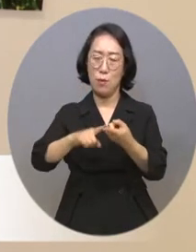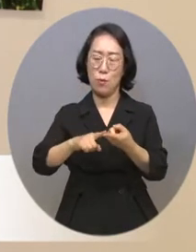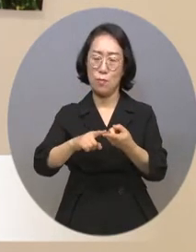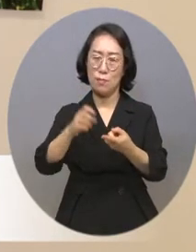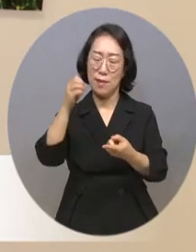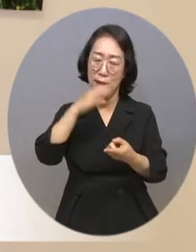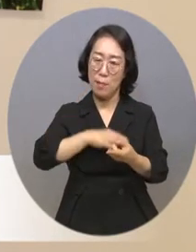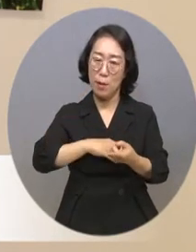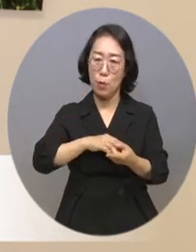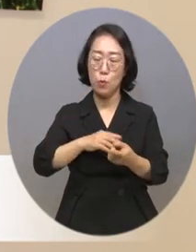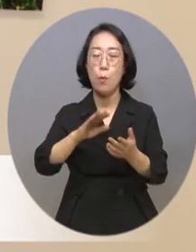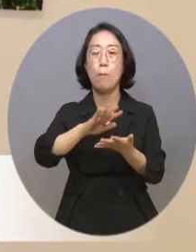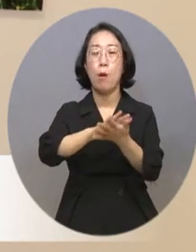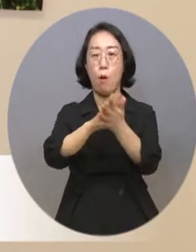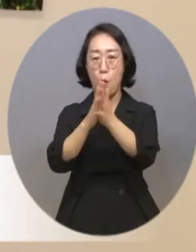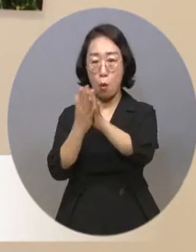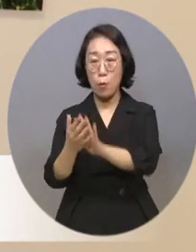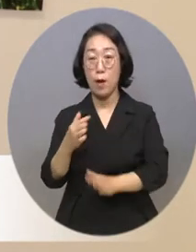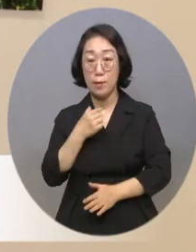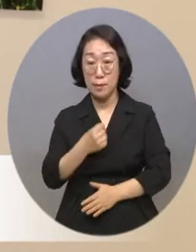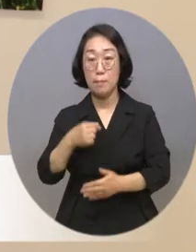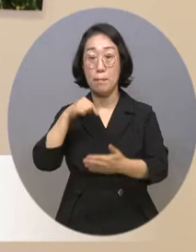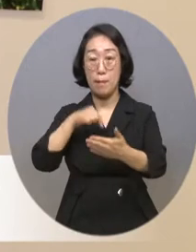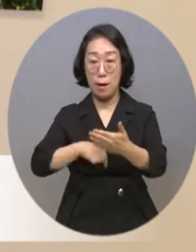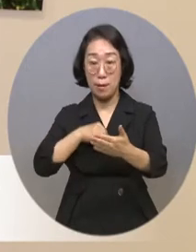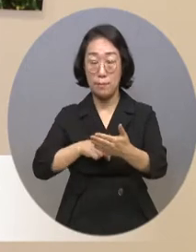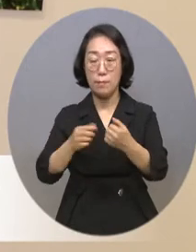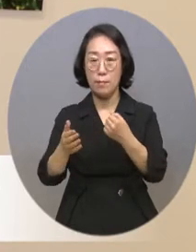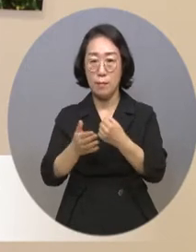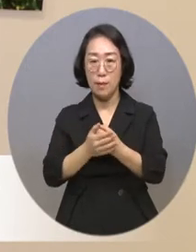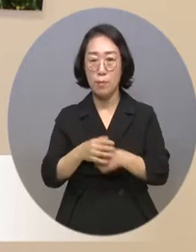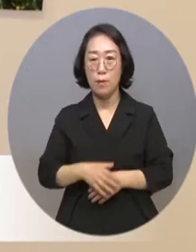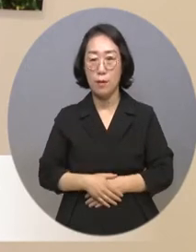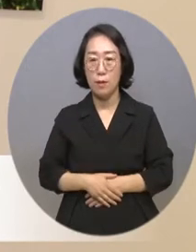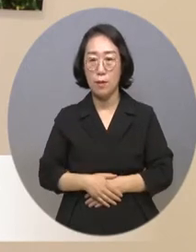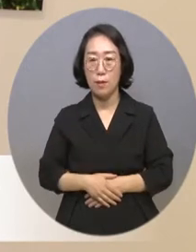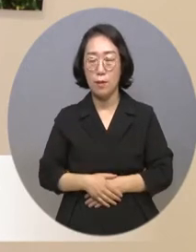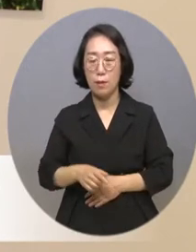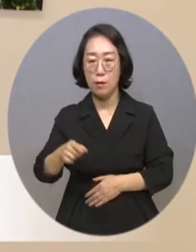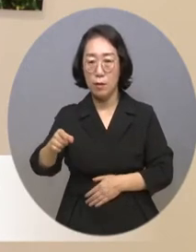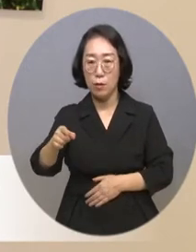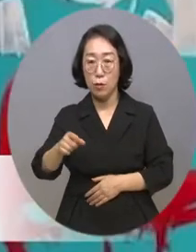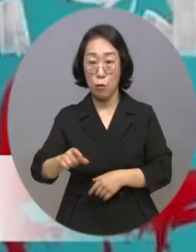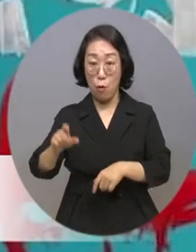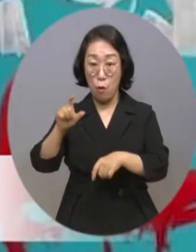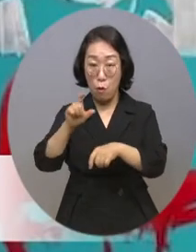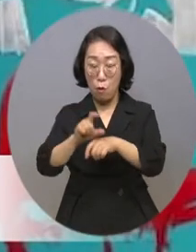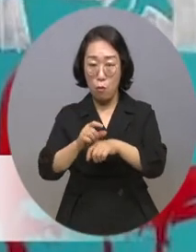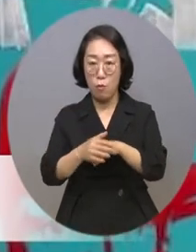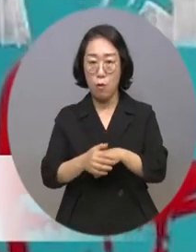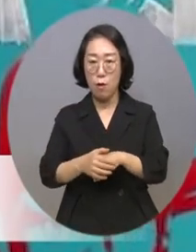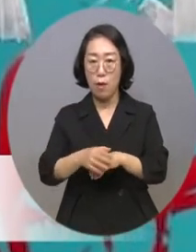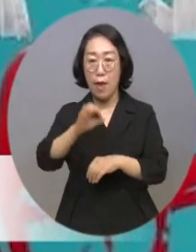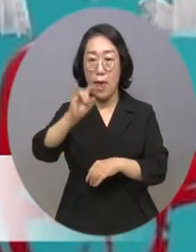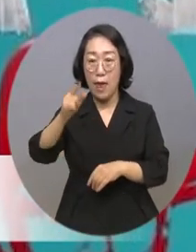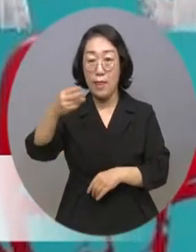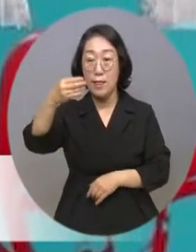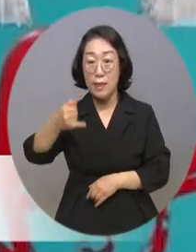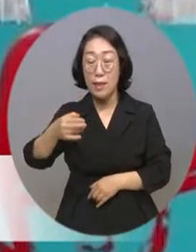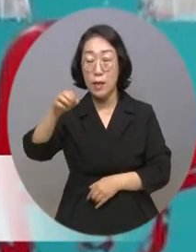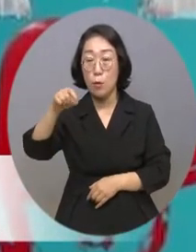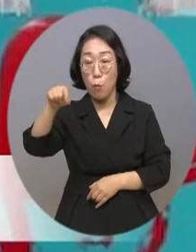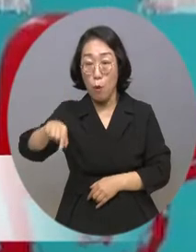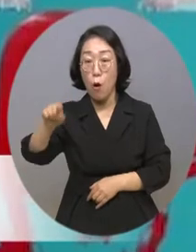좀 변화를 주고 집니다 아 그래서 추 친 작가가 배는 동시에 그 & 오레 작품을